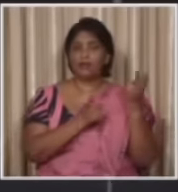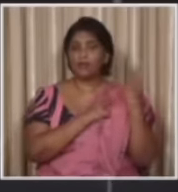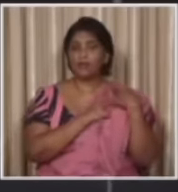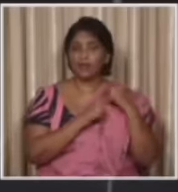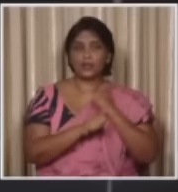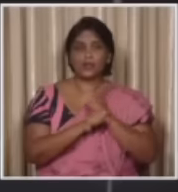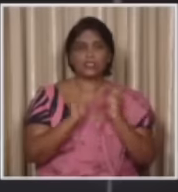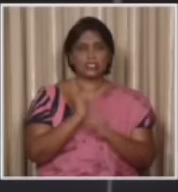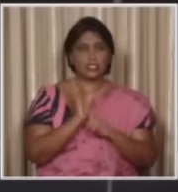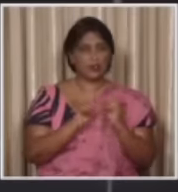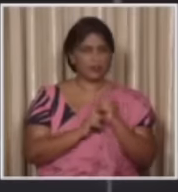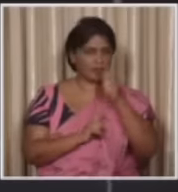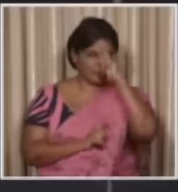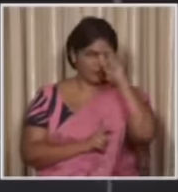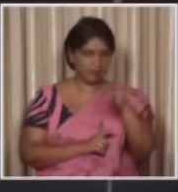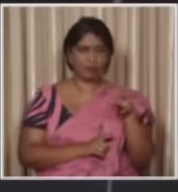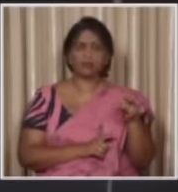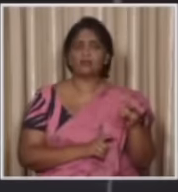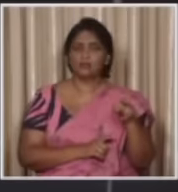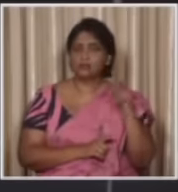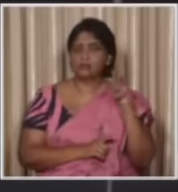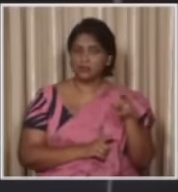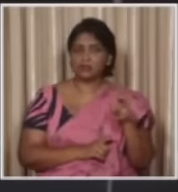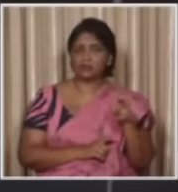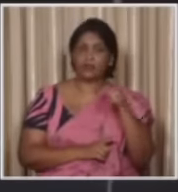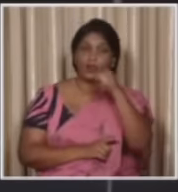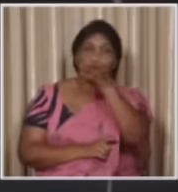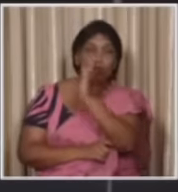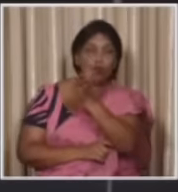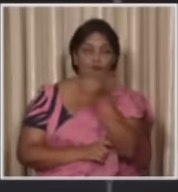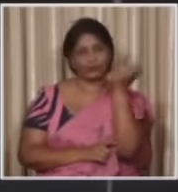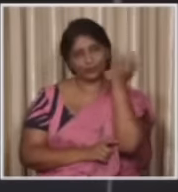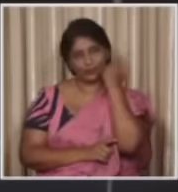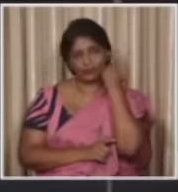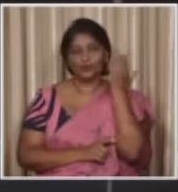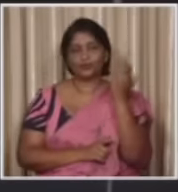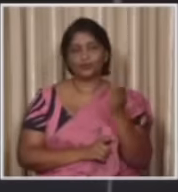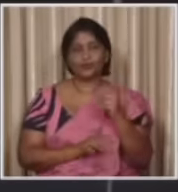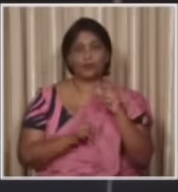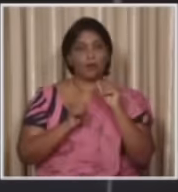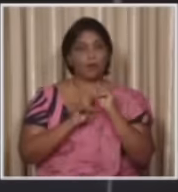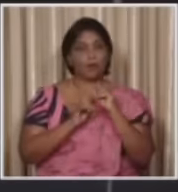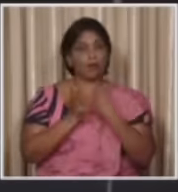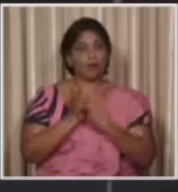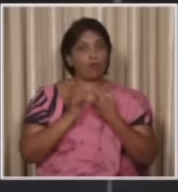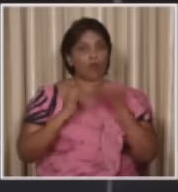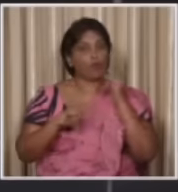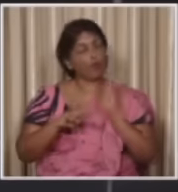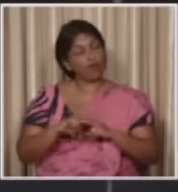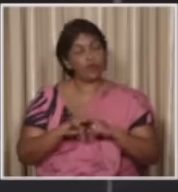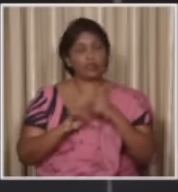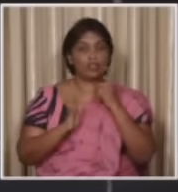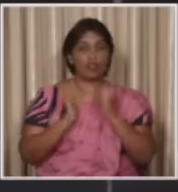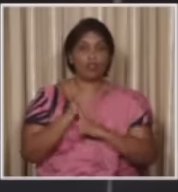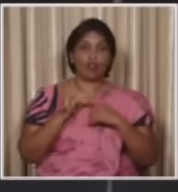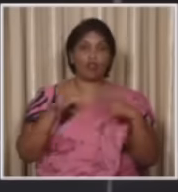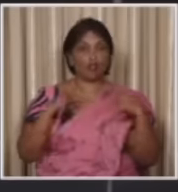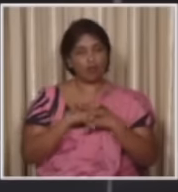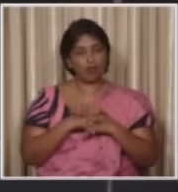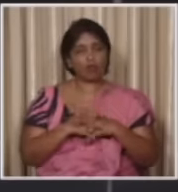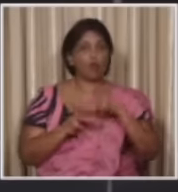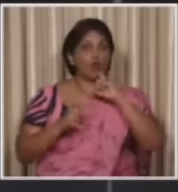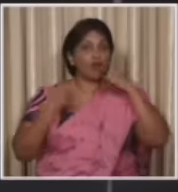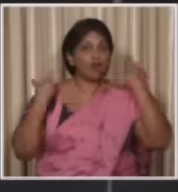හිටියේ ජීඑල් පීරිස් මහත්මයා. එතුමාගෙන් ඉතින් ඔබතුමා දන්නවනේ. එතුමා මහාචාර්ය වුණා නම් නීත්‍ය සම්බන්ධයෙන් මහේස්ත්‍රාත් උසාව